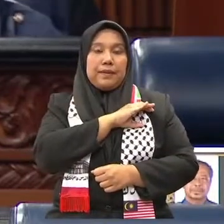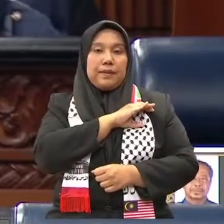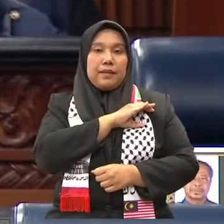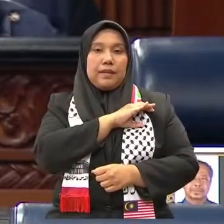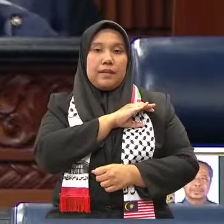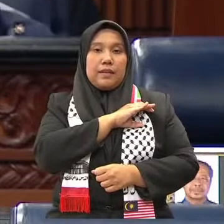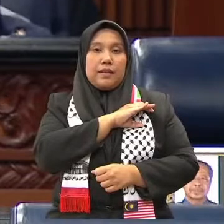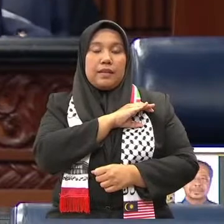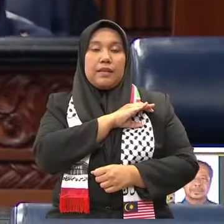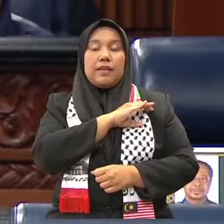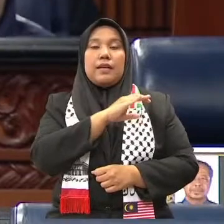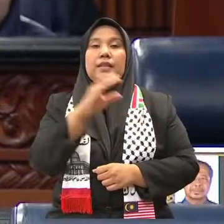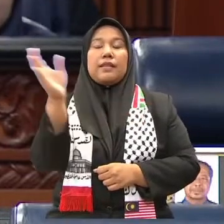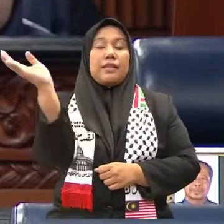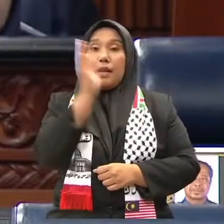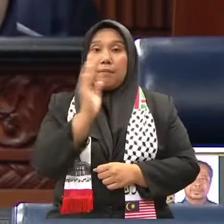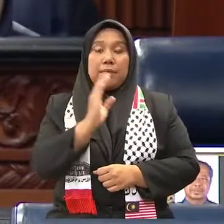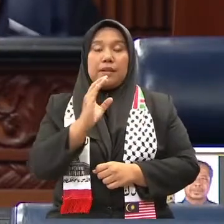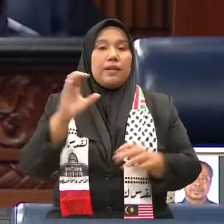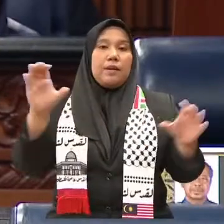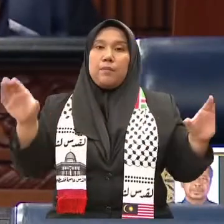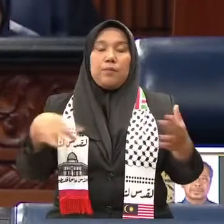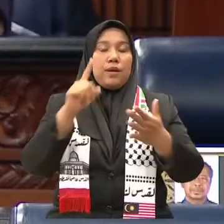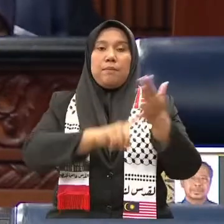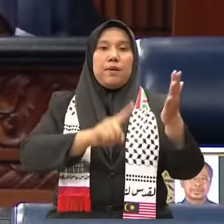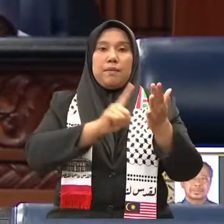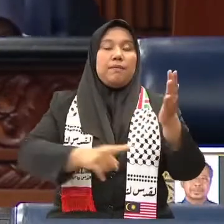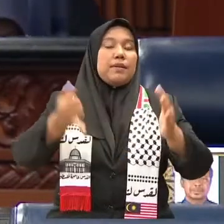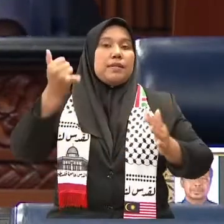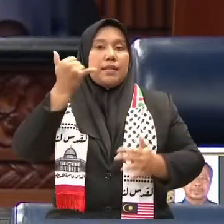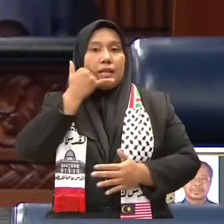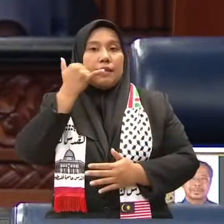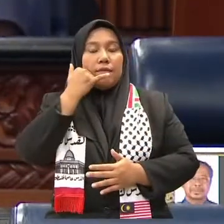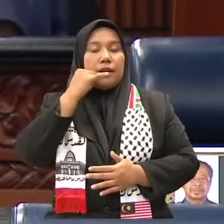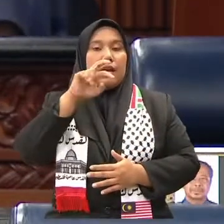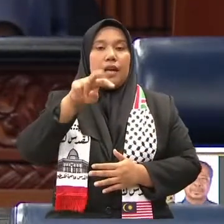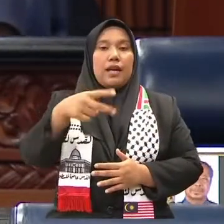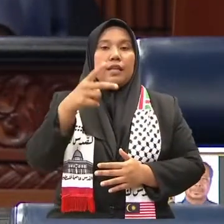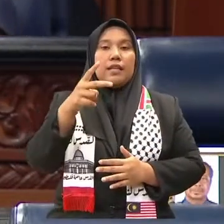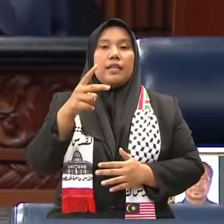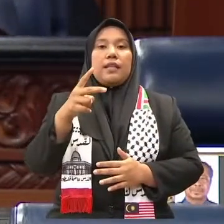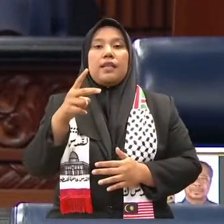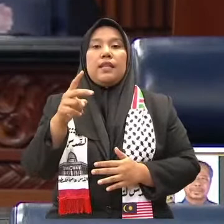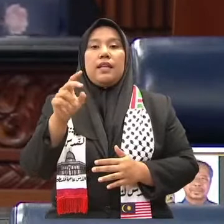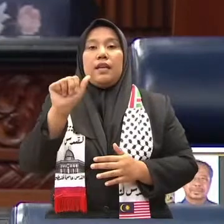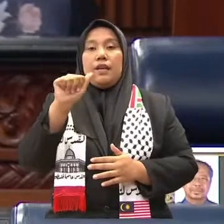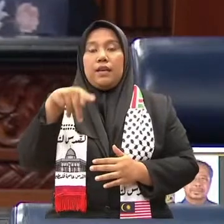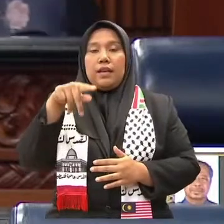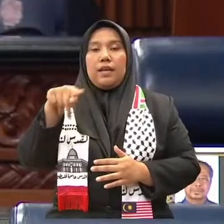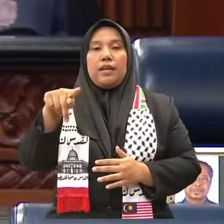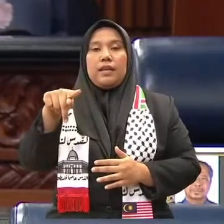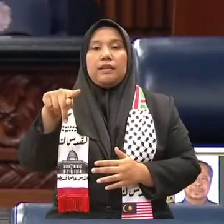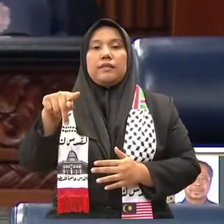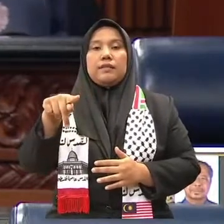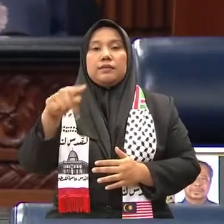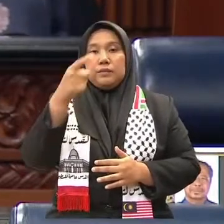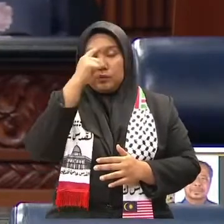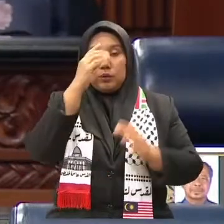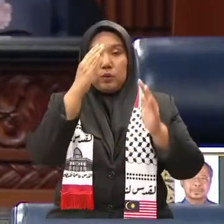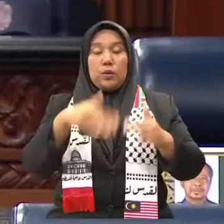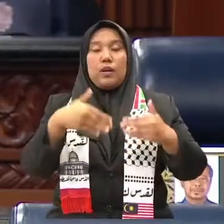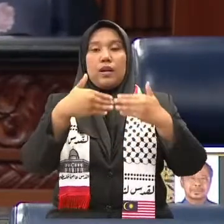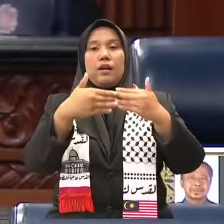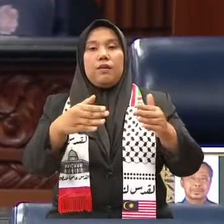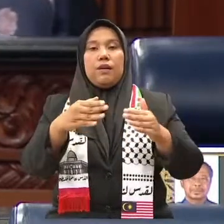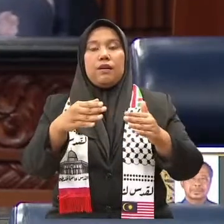membuat sebarang panggilan melalui talian telefon atau aplikasi sosial media kepada orang awam atau mana-mana